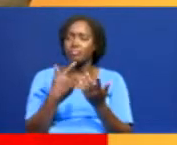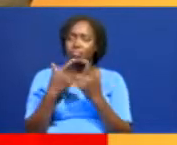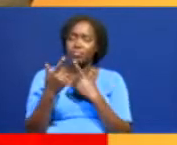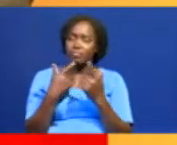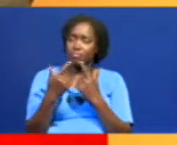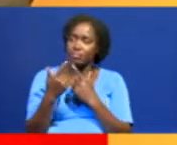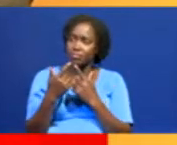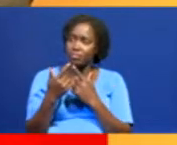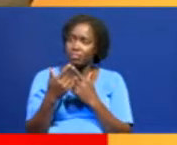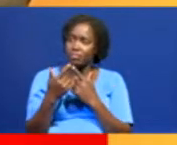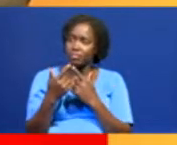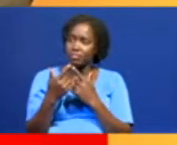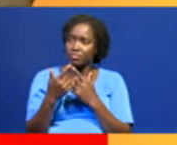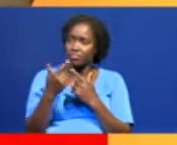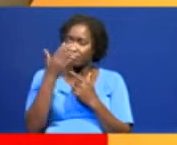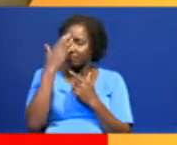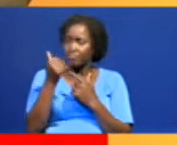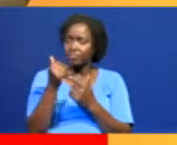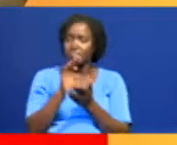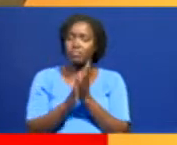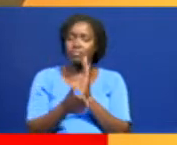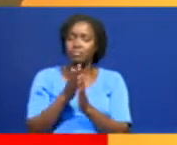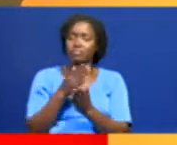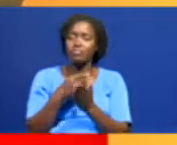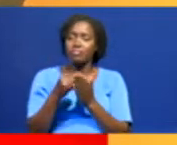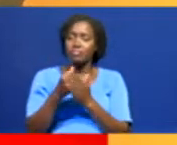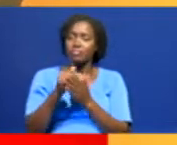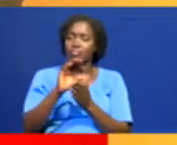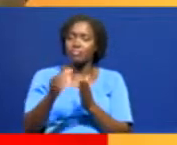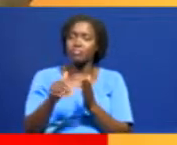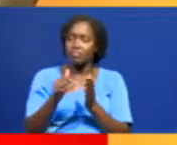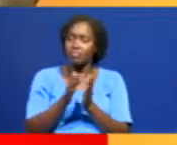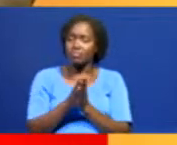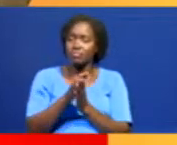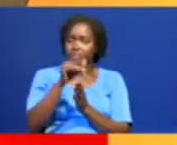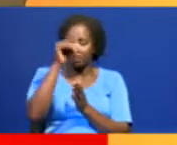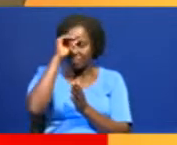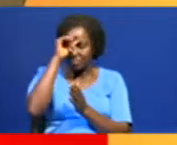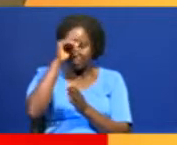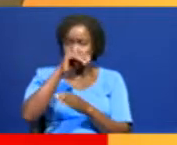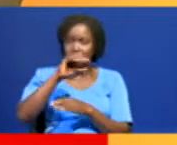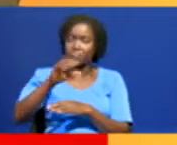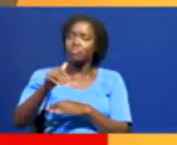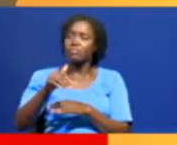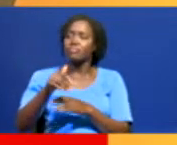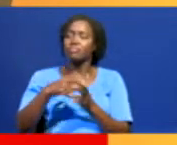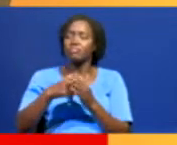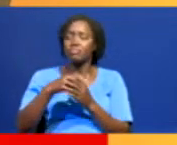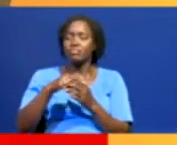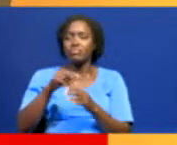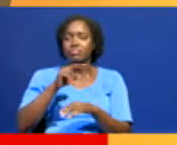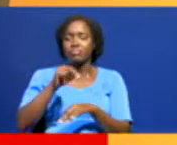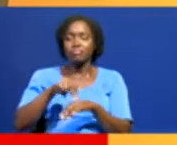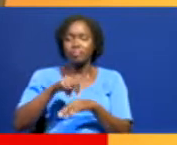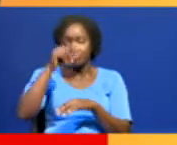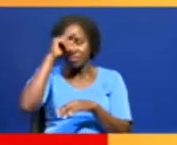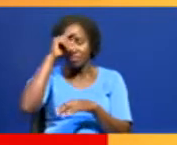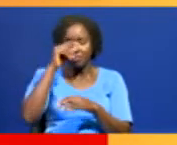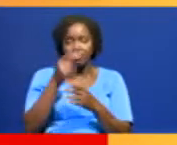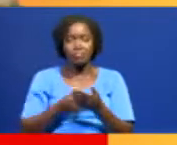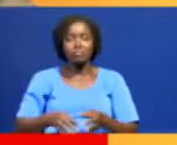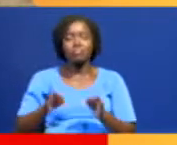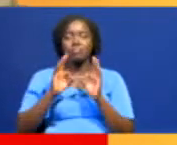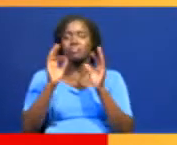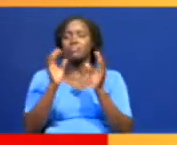sababu bila fedha mashinani serikali za gatuzi hazina maana. Kwa hivyo naweza kusema kwamba kuna vitu mingi ambayo naweza kusema hii